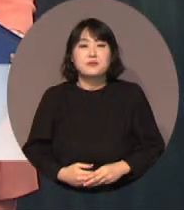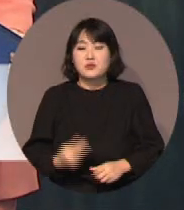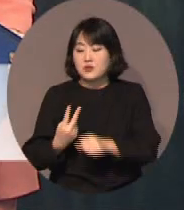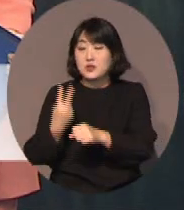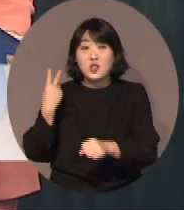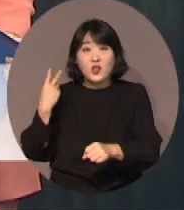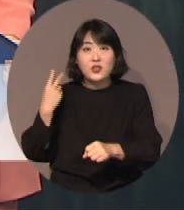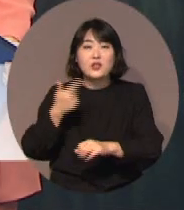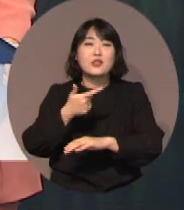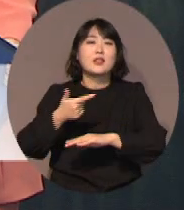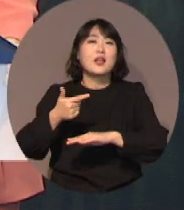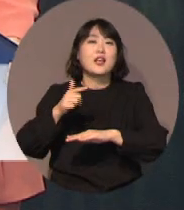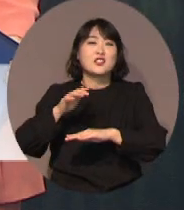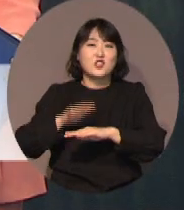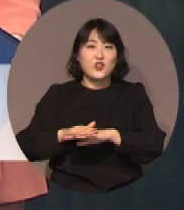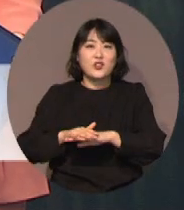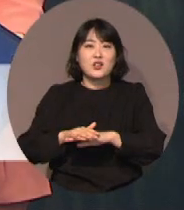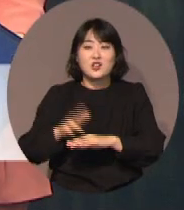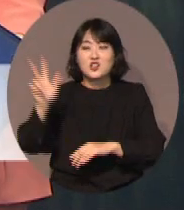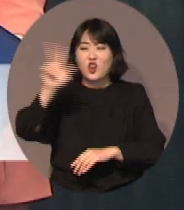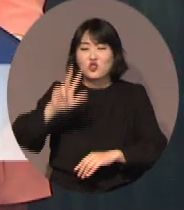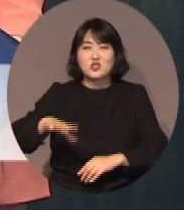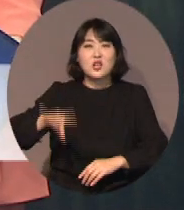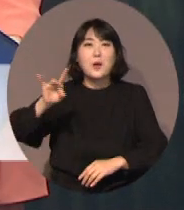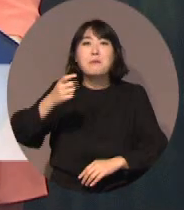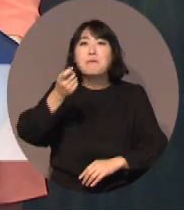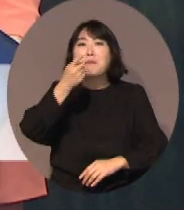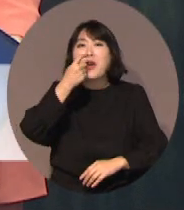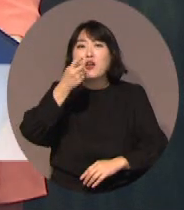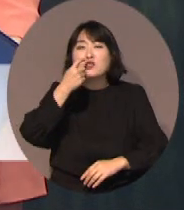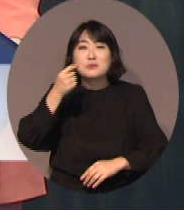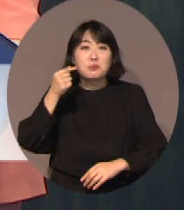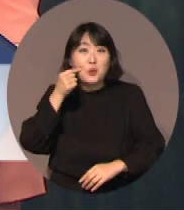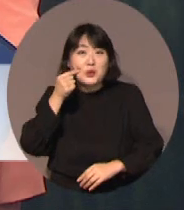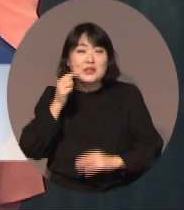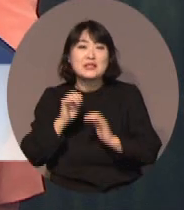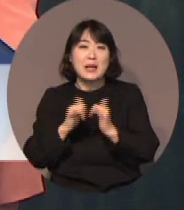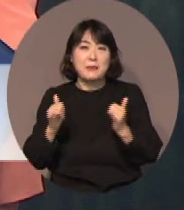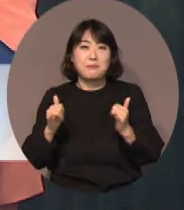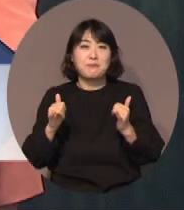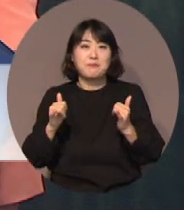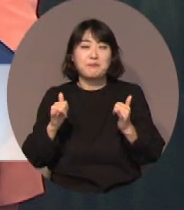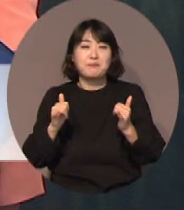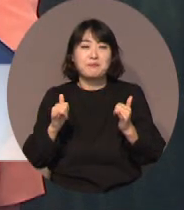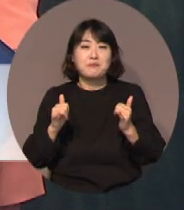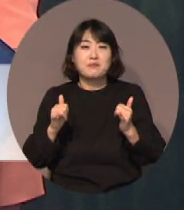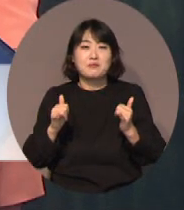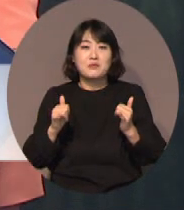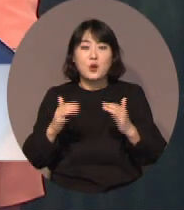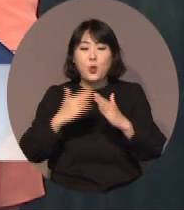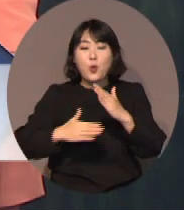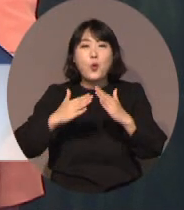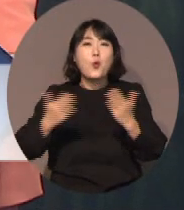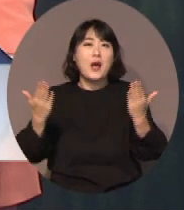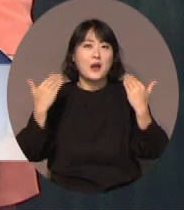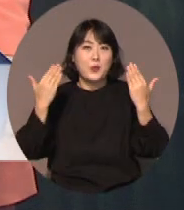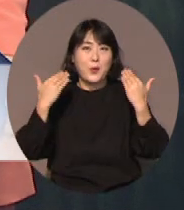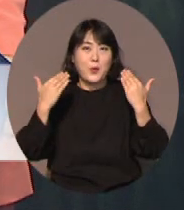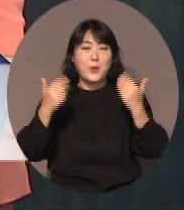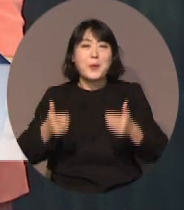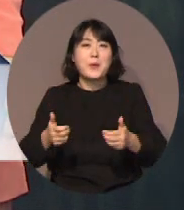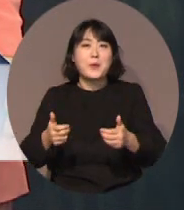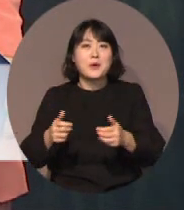2년 전 대전에는 전국에서 처음으로 배움의 시기를 놓친 이들을 위한 학력 인정 공공형 학교가